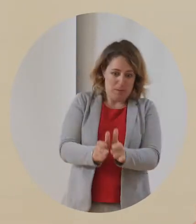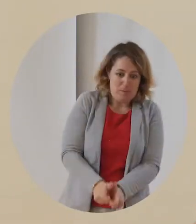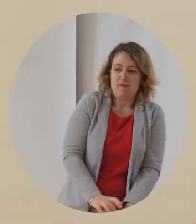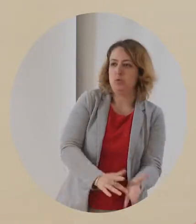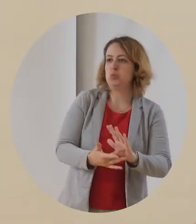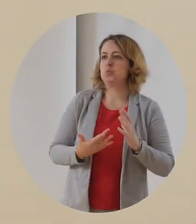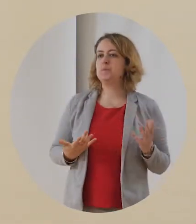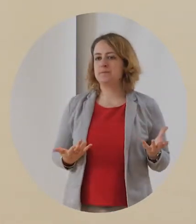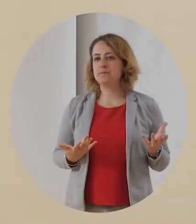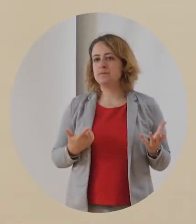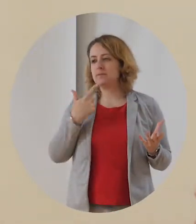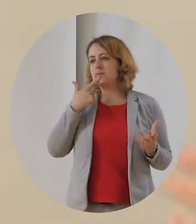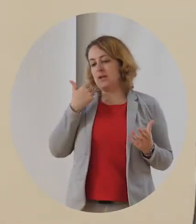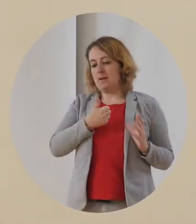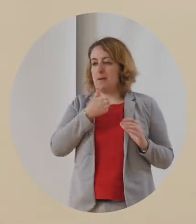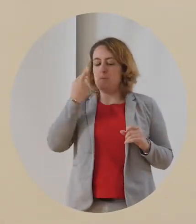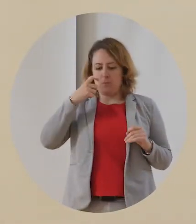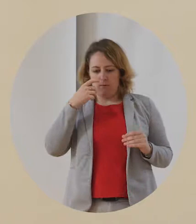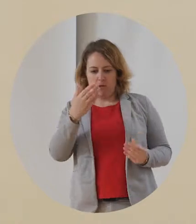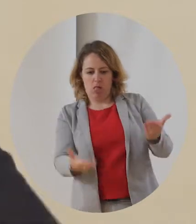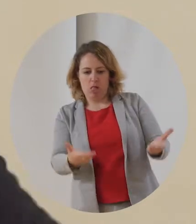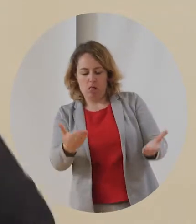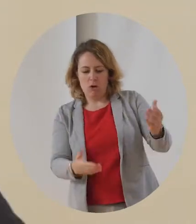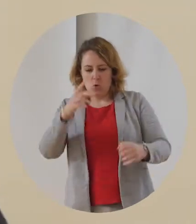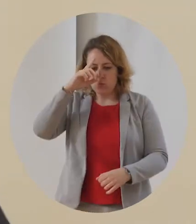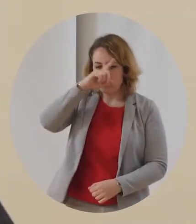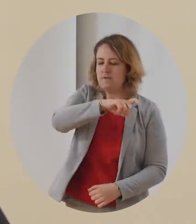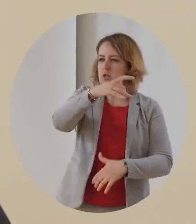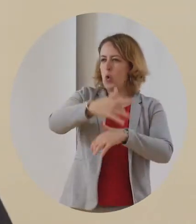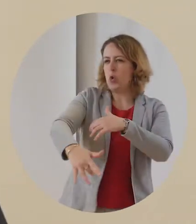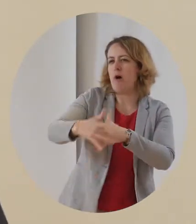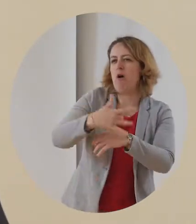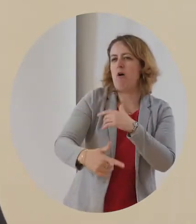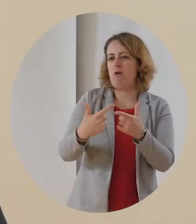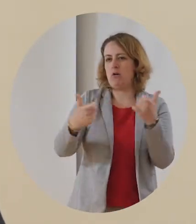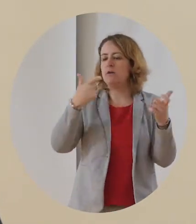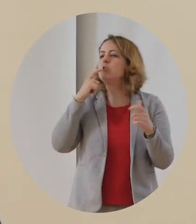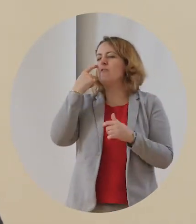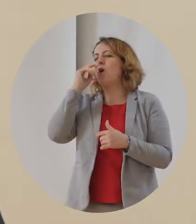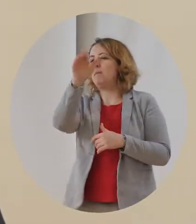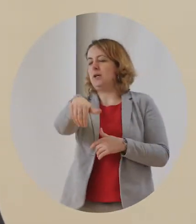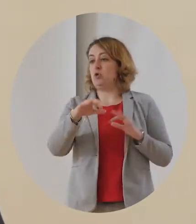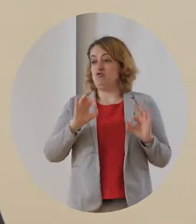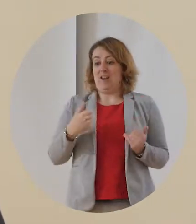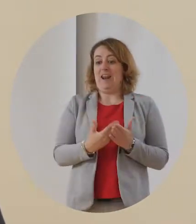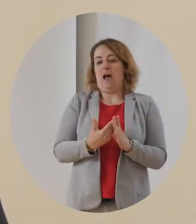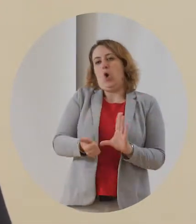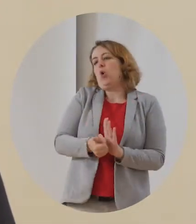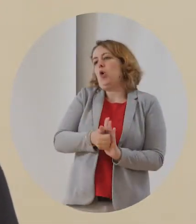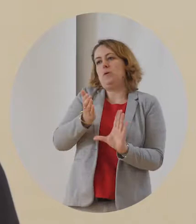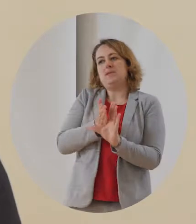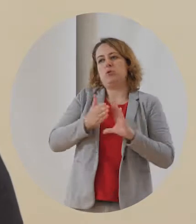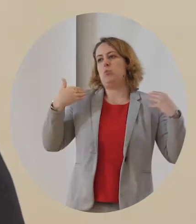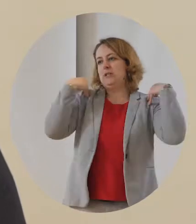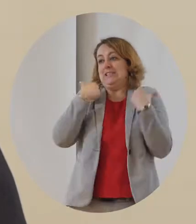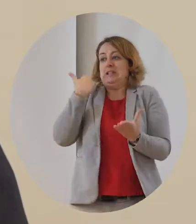compte vraiment des difficultés d'équilibre, du retard, enfin, on va y venir après, mais c'est là que le psychomotricien peut vraiment alerter les